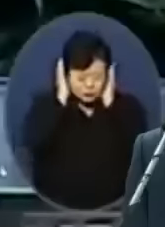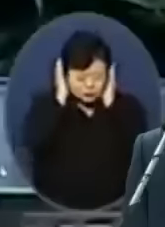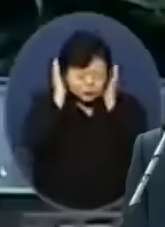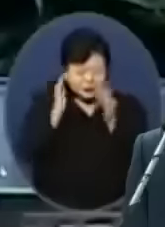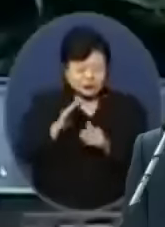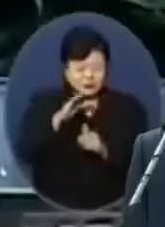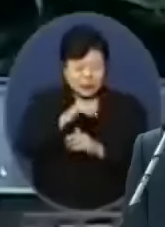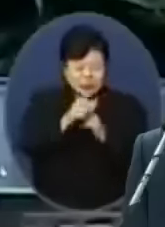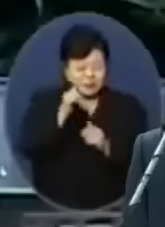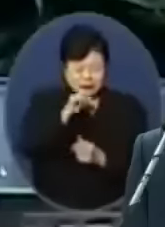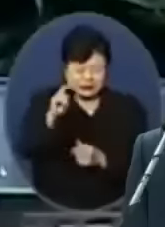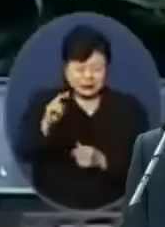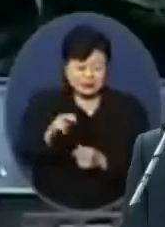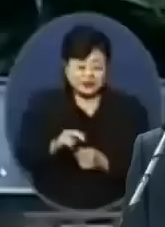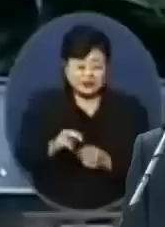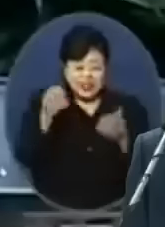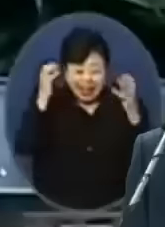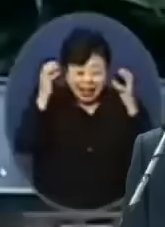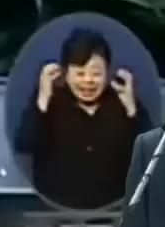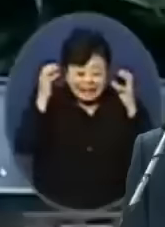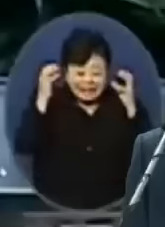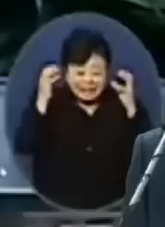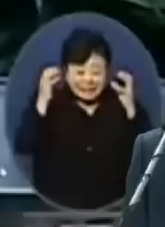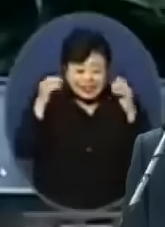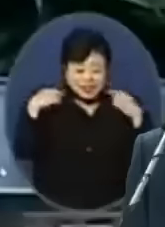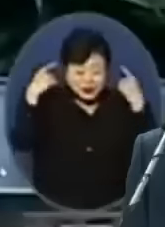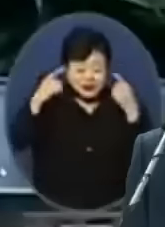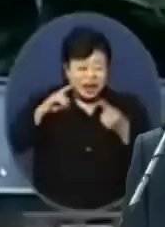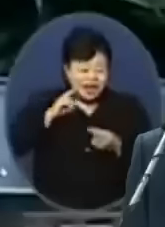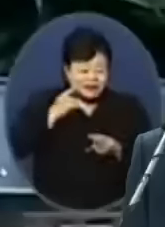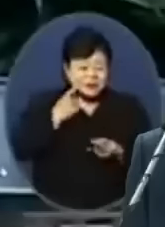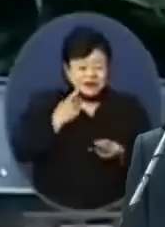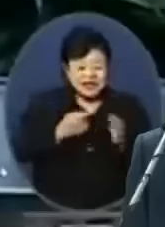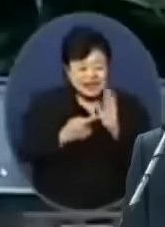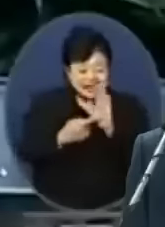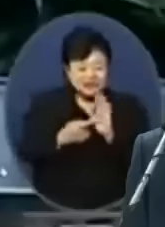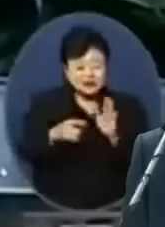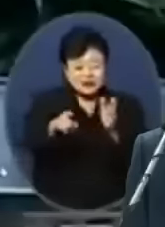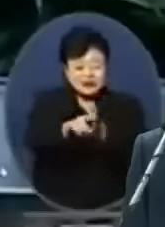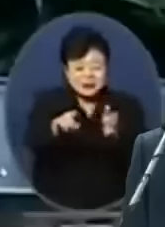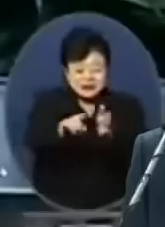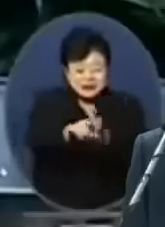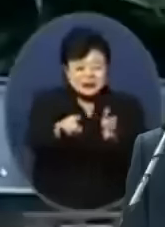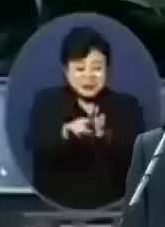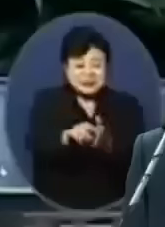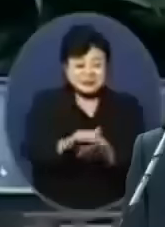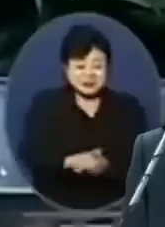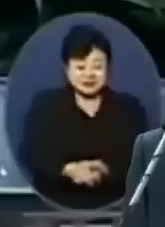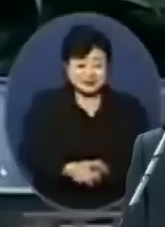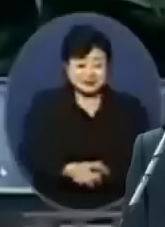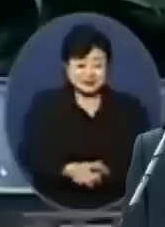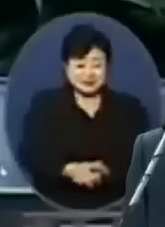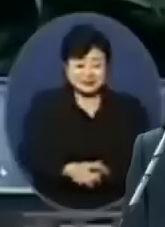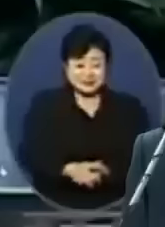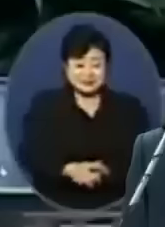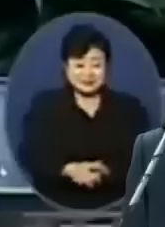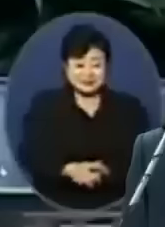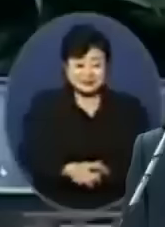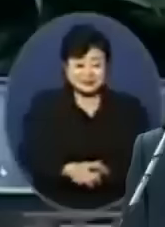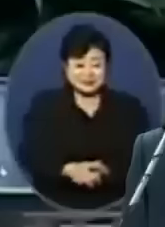다음에, 하나님 아버지여, 이 눈 귀에 아름답게 귓바퀴가 생길 줄 믿습니다 하고 하니까 손이